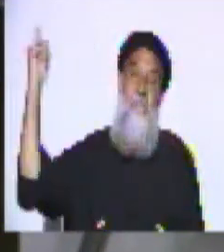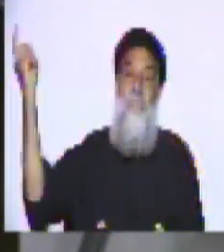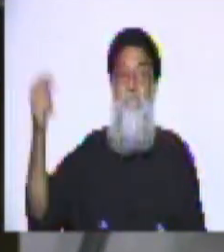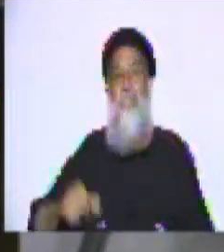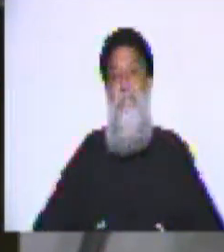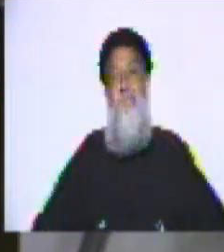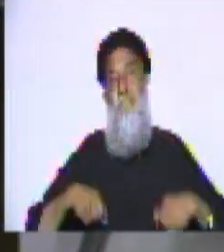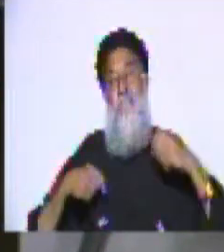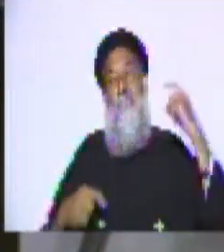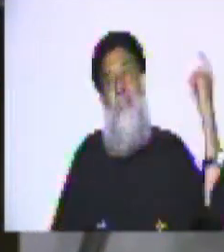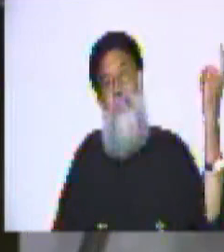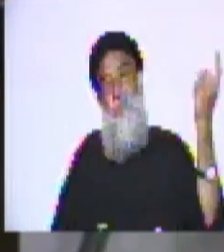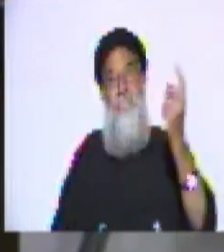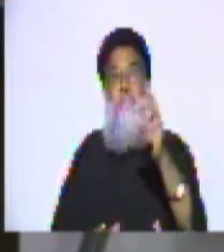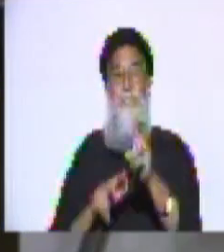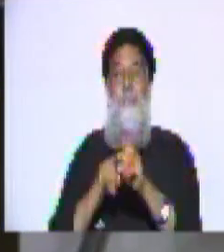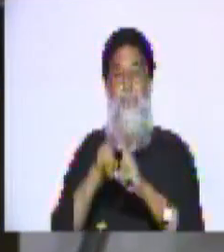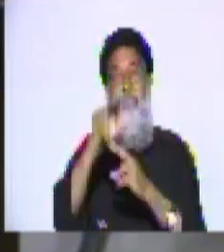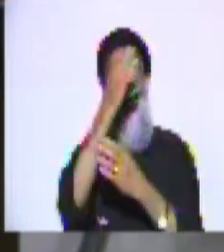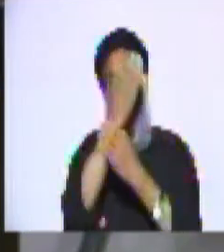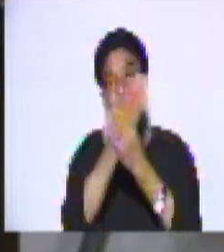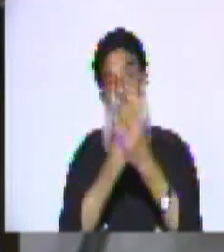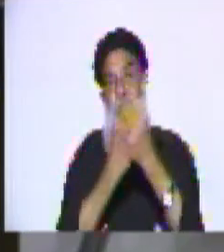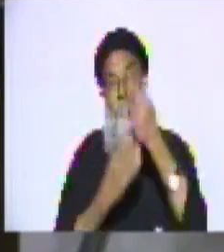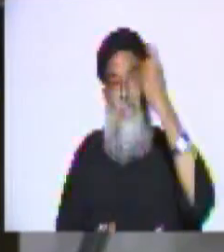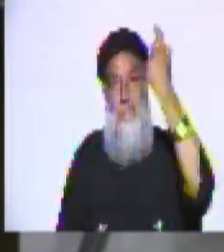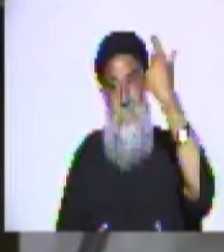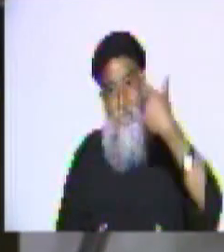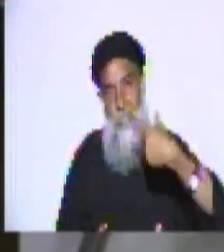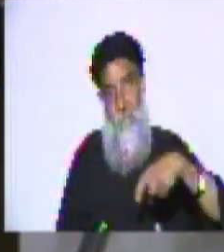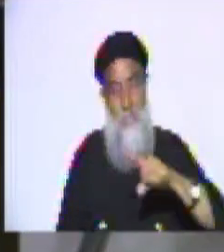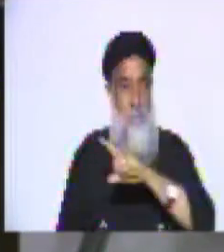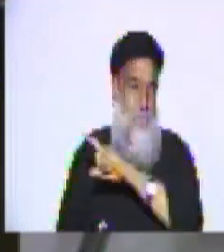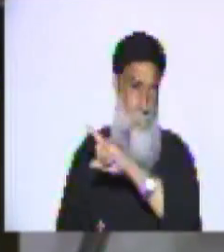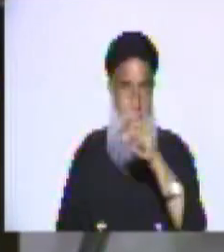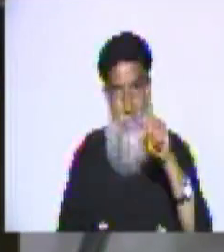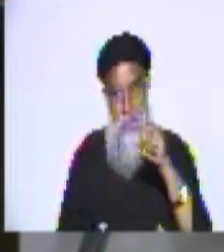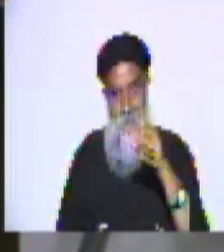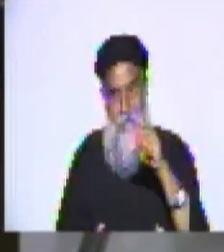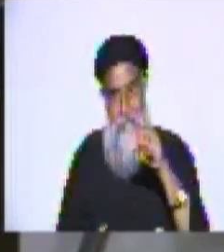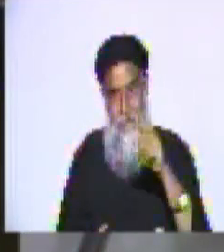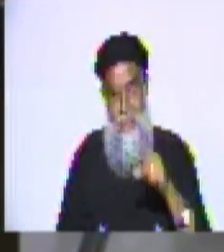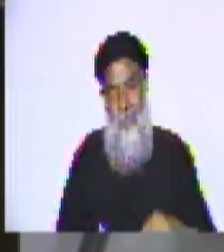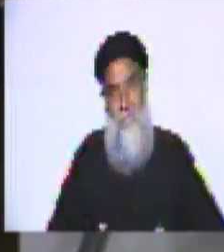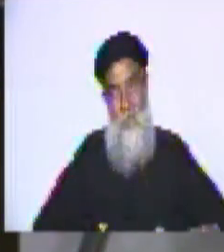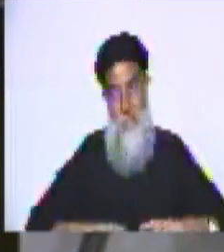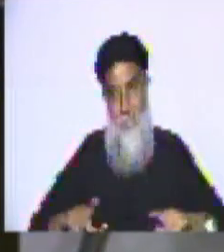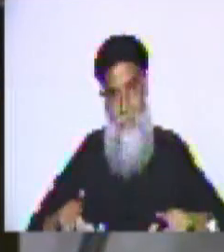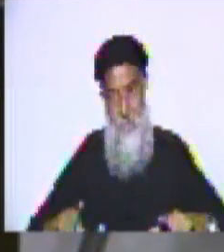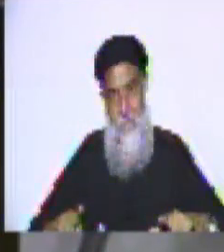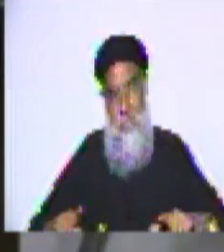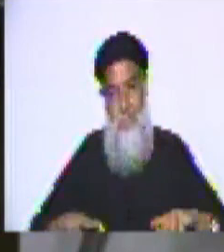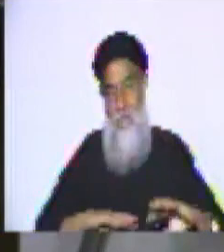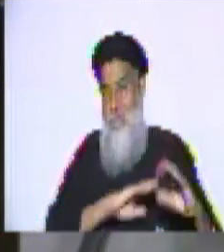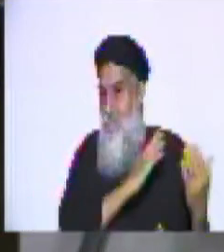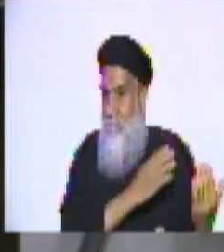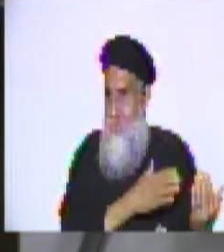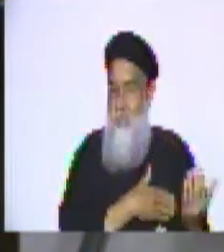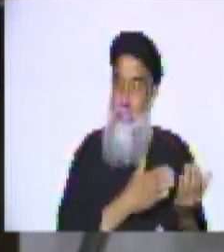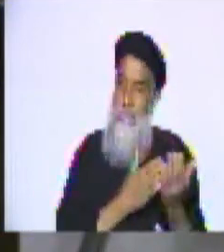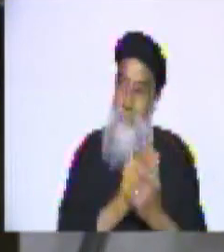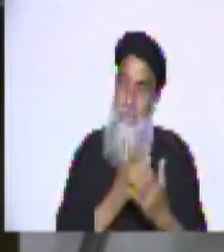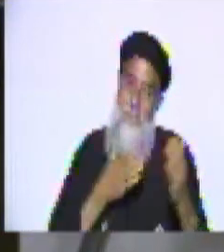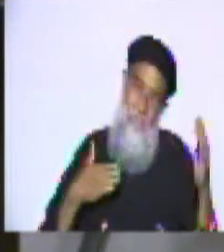العالم حتى بذل ابنه الوحيد لكي لا يهلك كل من يؤمن به بل تكون له الحياة